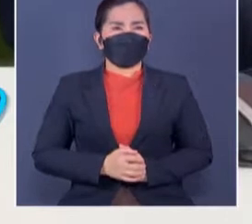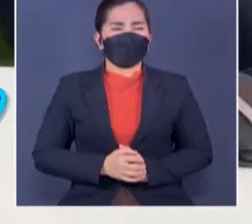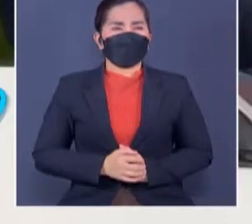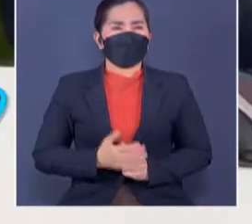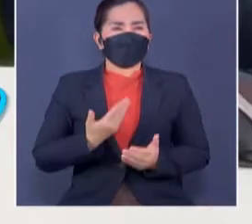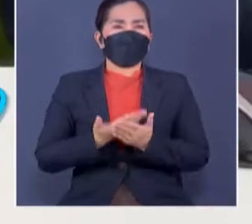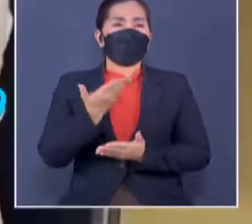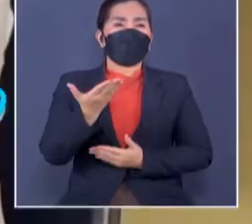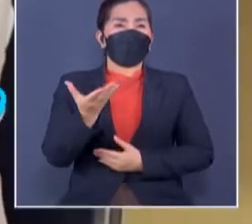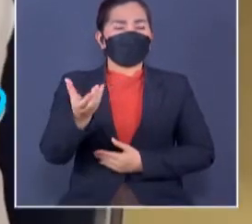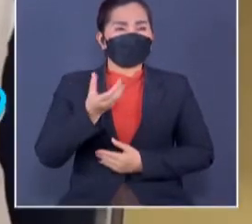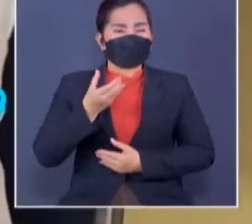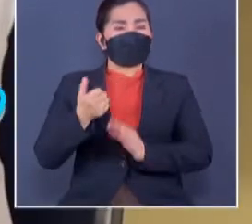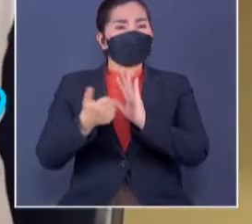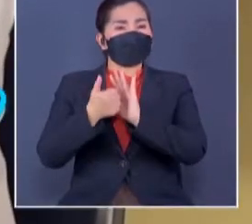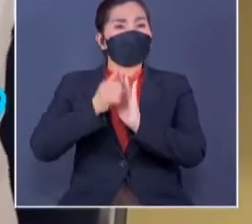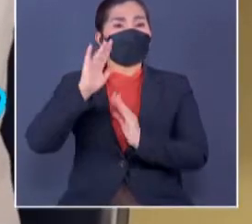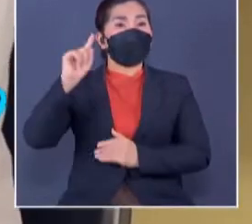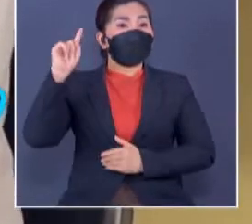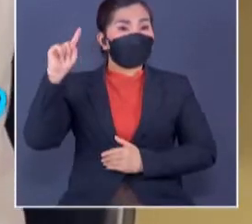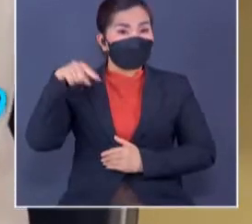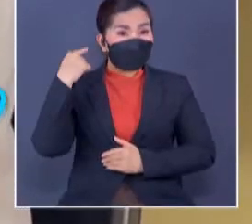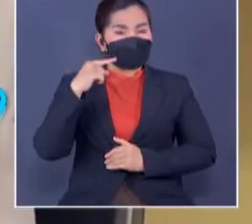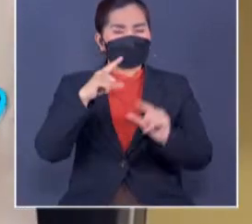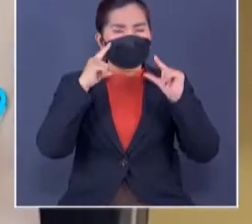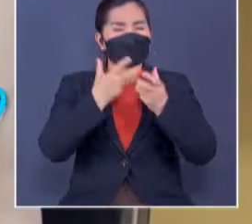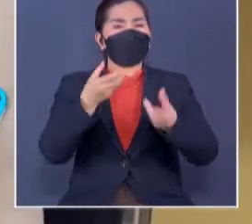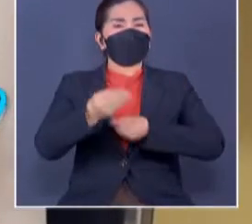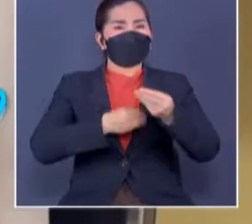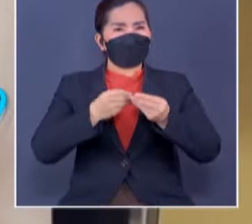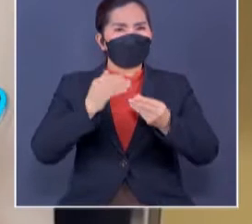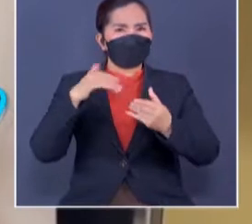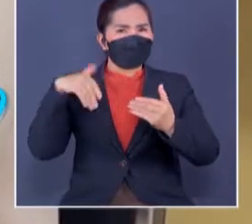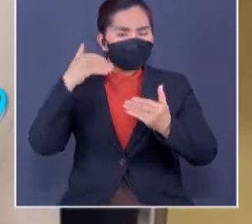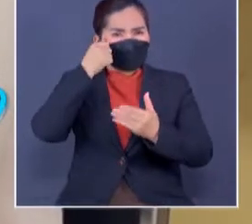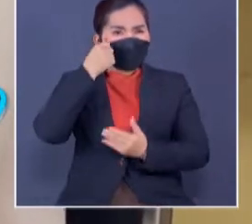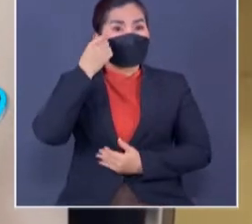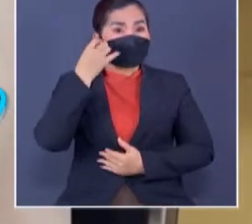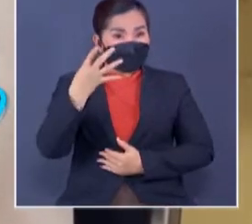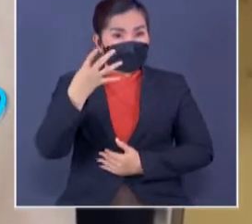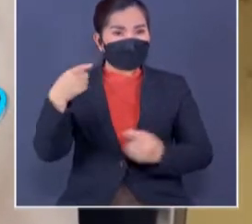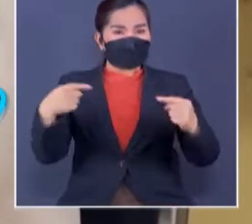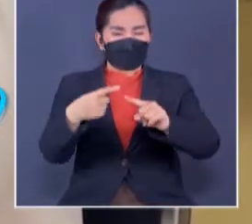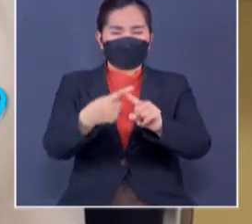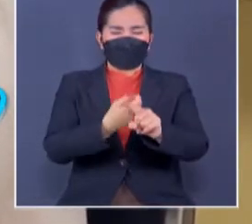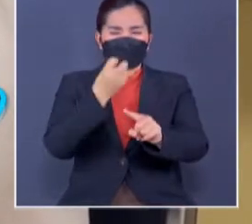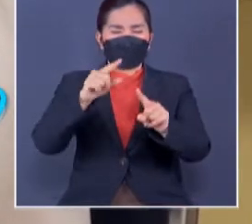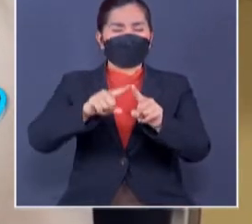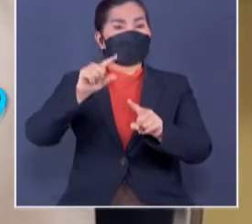ขอรับเงินคืนผ่านเพจพิมพ์รีพายขายทุกอย่างกระทั่งผ่านมา4วันค่ะเป็นวันที่24ธันวา